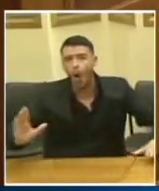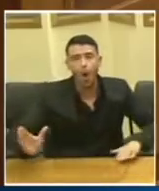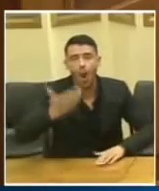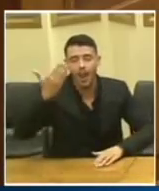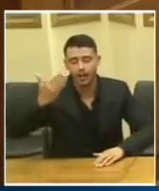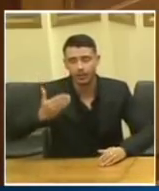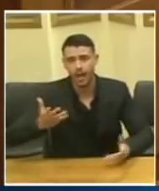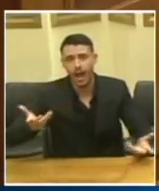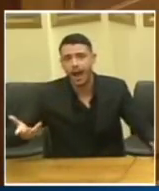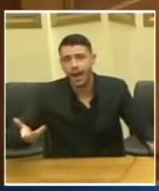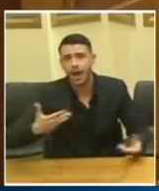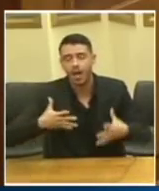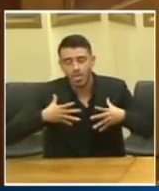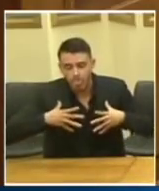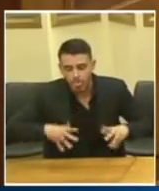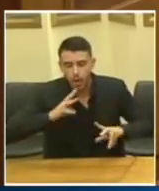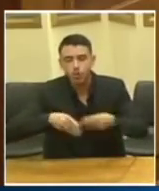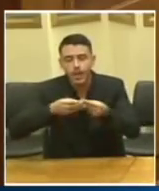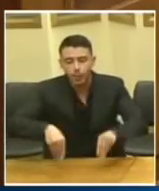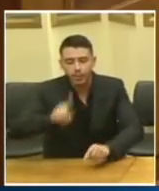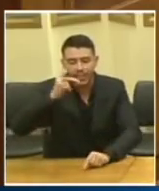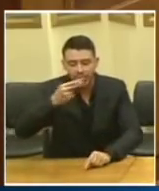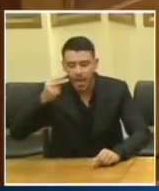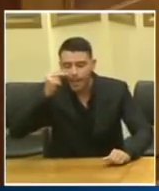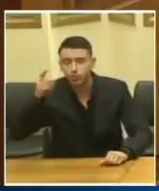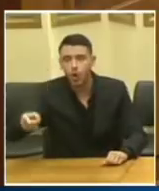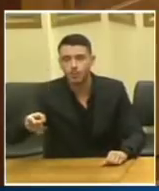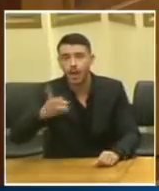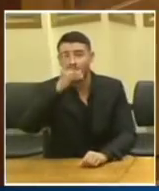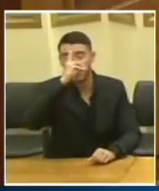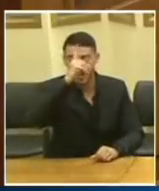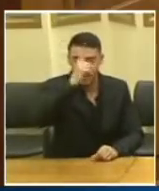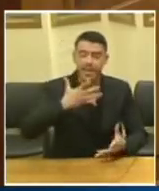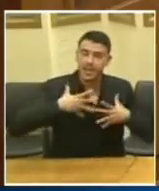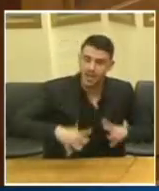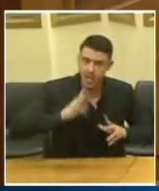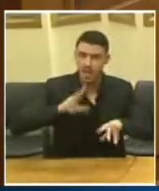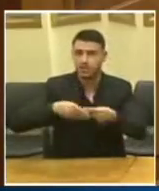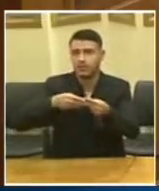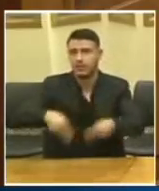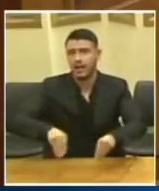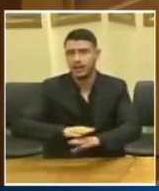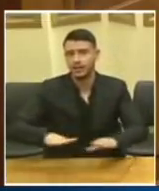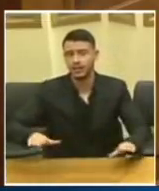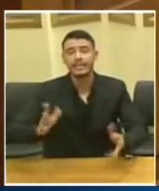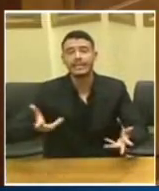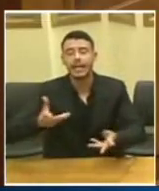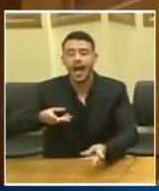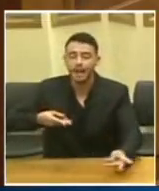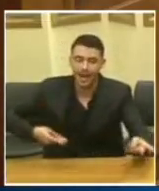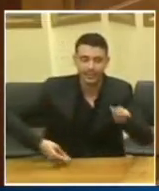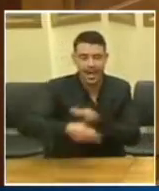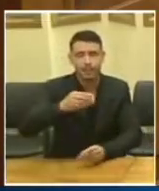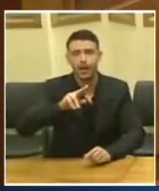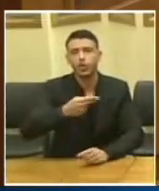να μου λύσετε το πρόβλημα των Σκοπίων. Οι Γερμανοί θέλαν τότε το πρόβλημα των Σκοπίων με αντάλλαγμα αυτό της Κροατίας. Και